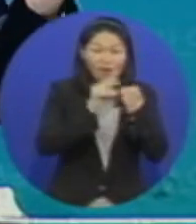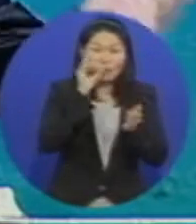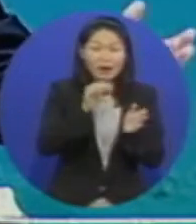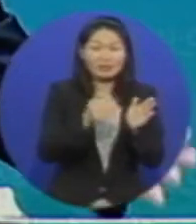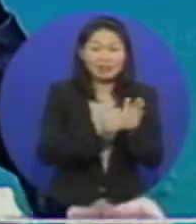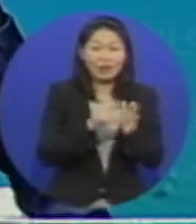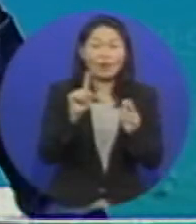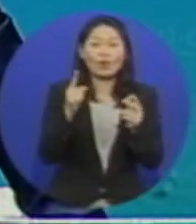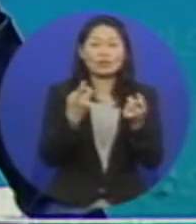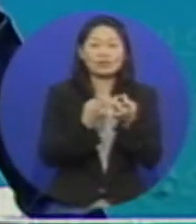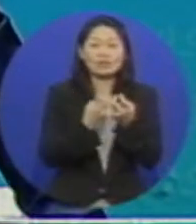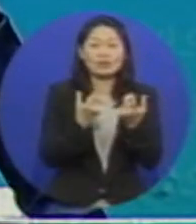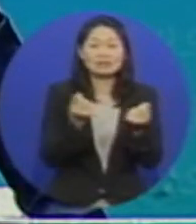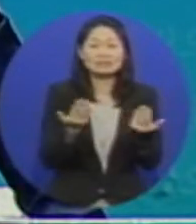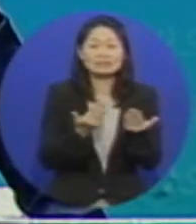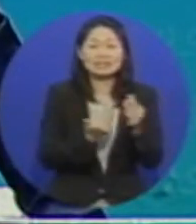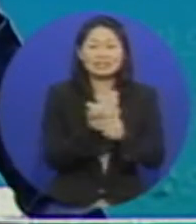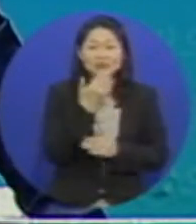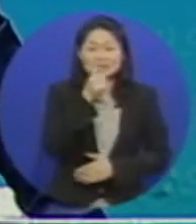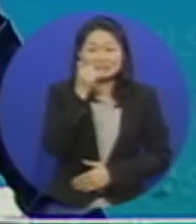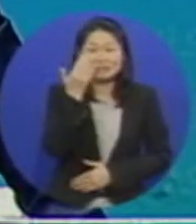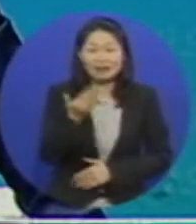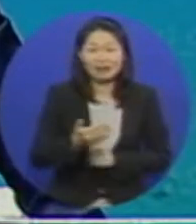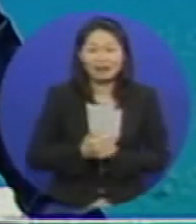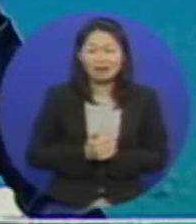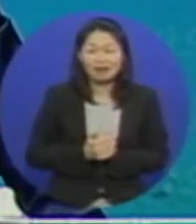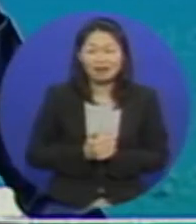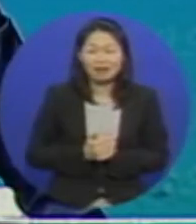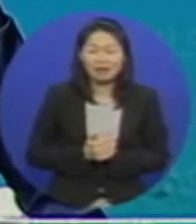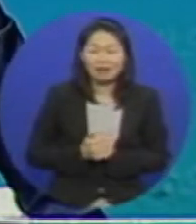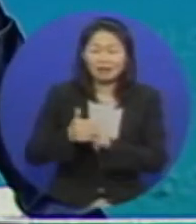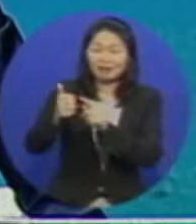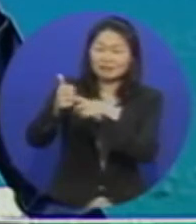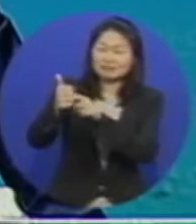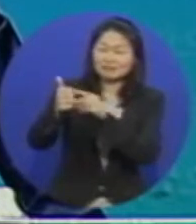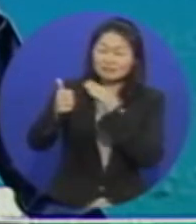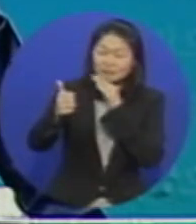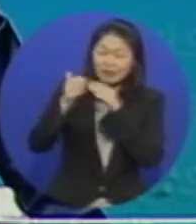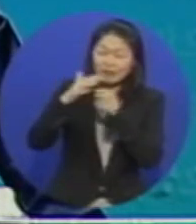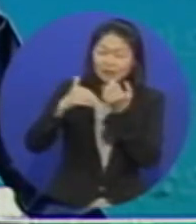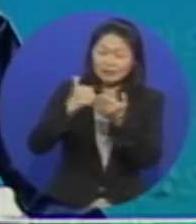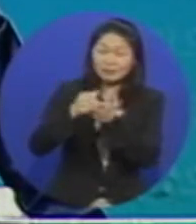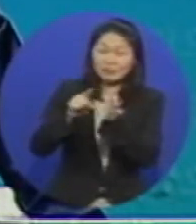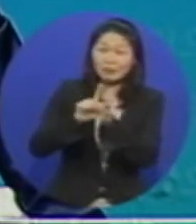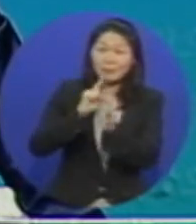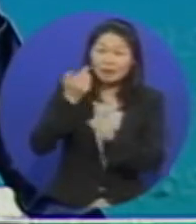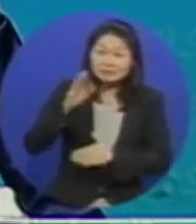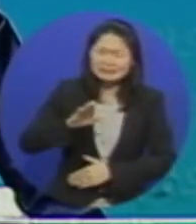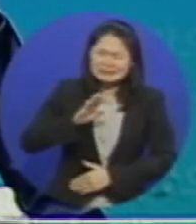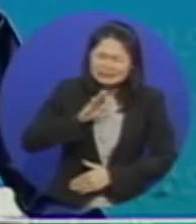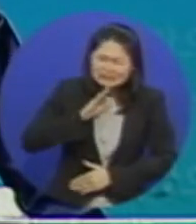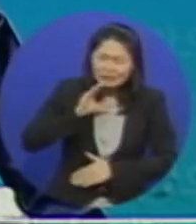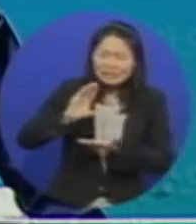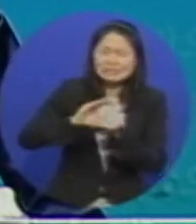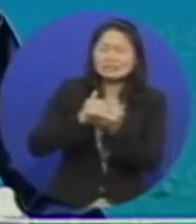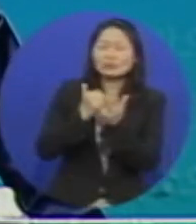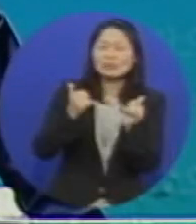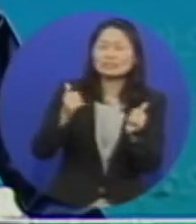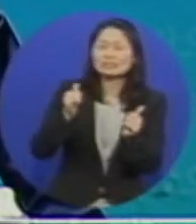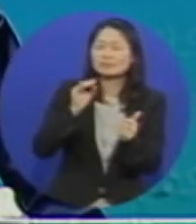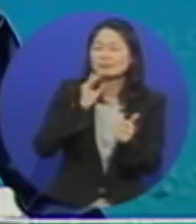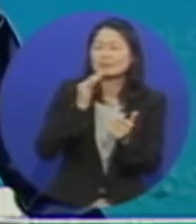어떻게 이럴 수가 있나 당신이 하나님을 믿는다고 하지만 정말 진정한 그리스도인이